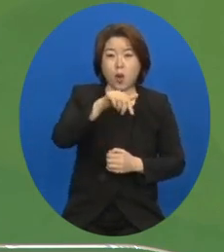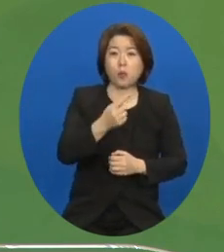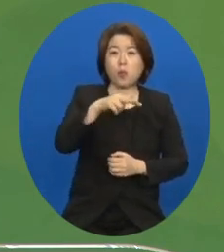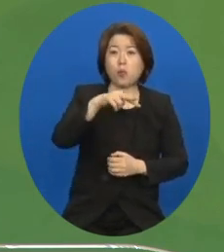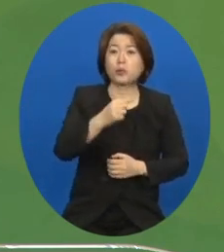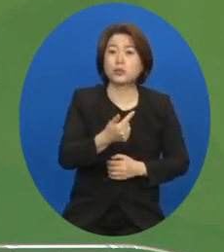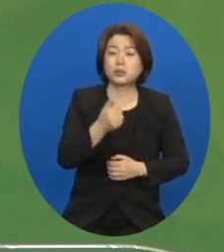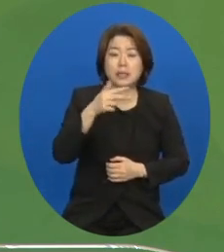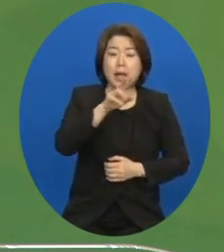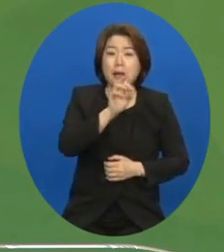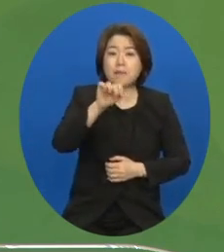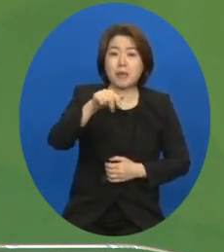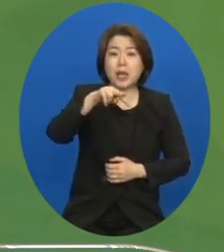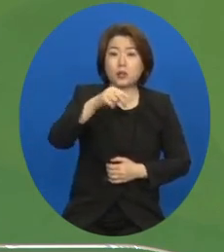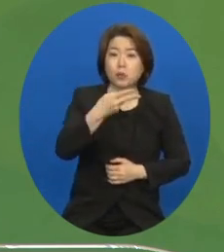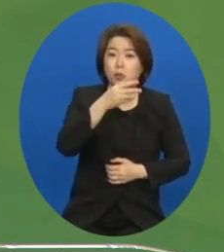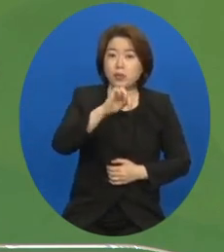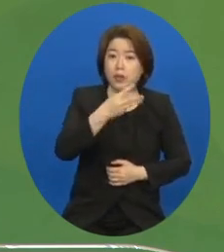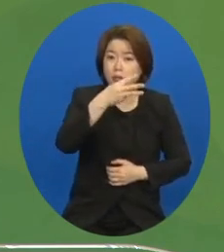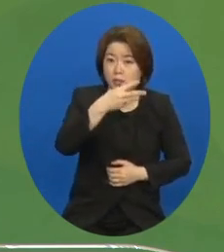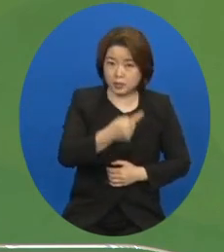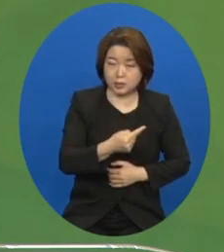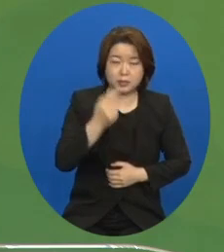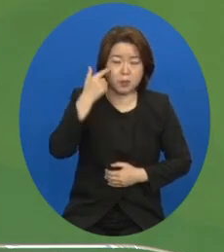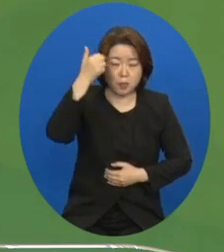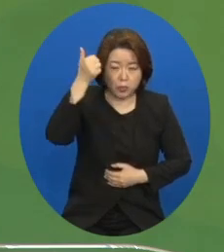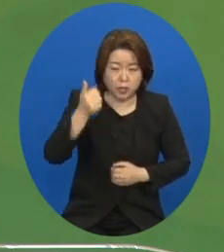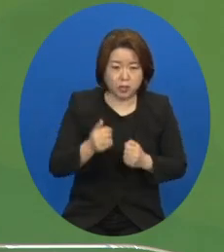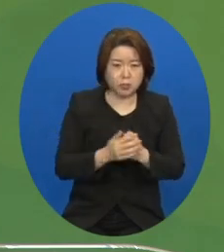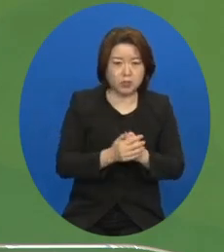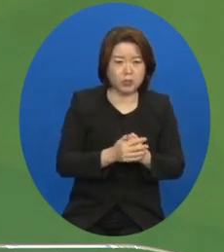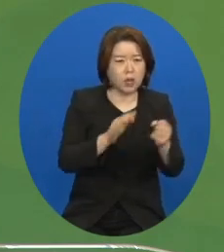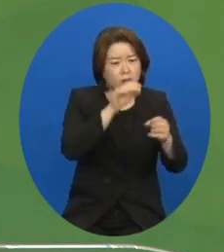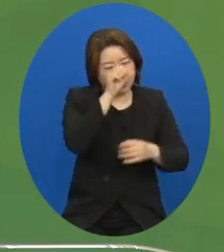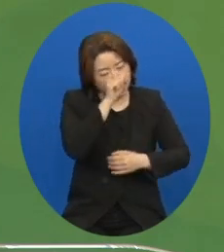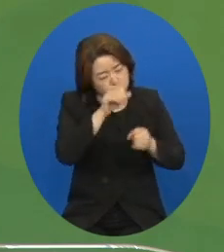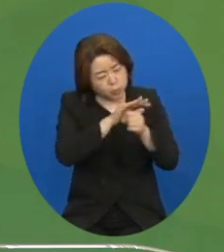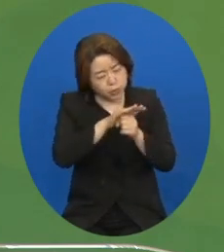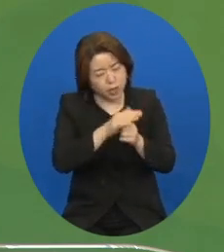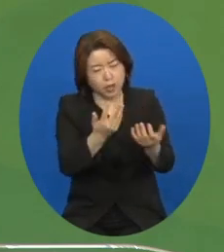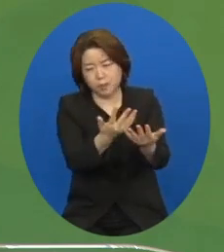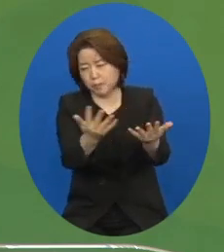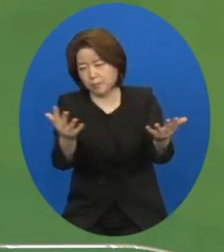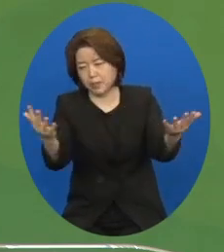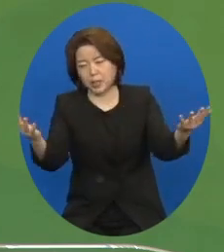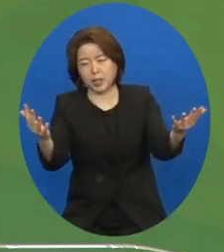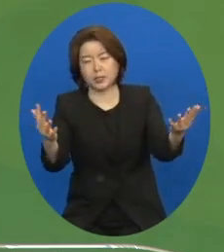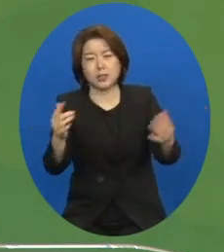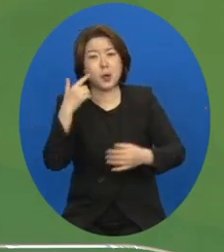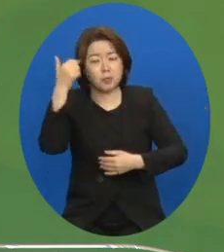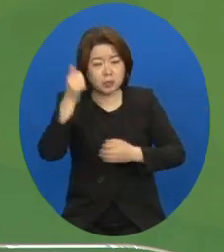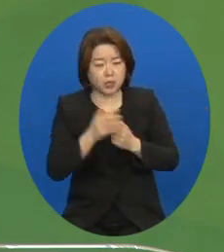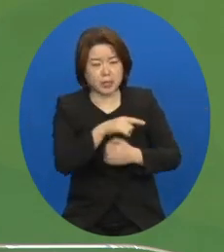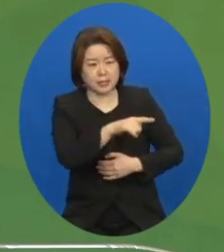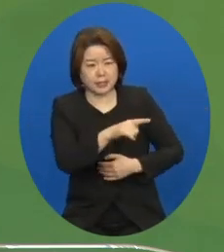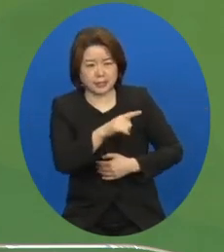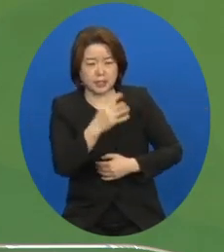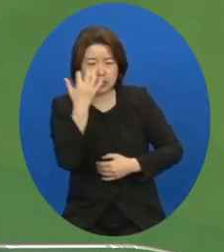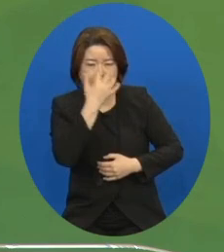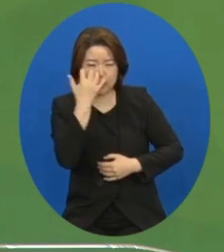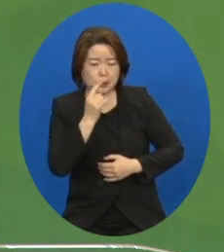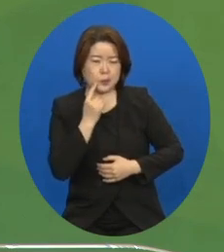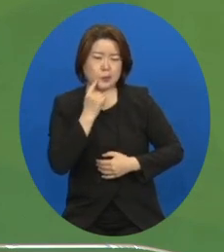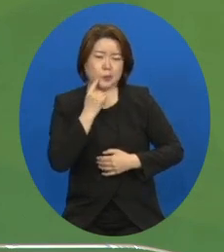목사님을 사랑하는 여러 목사님들이 그 목사님의 그 성중독에 대한